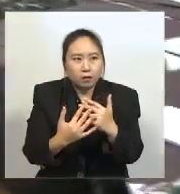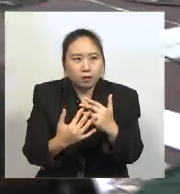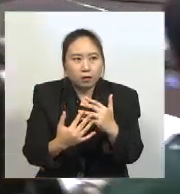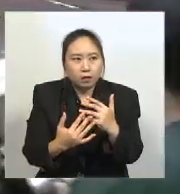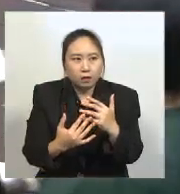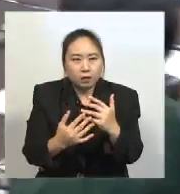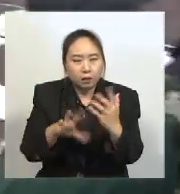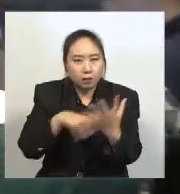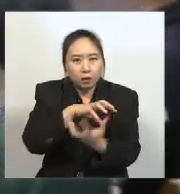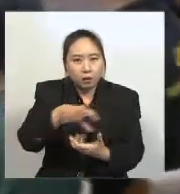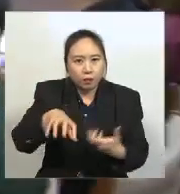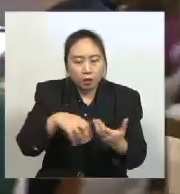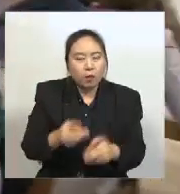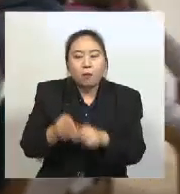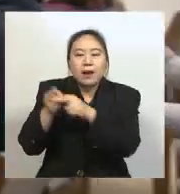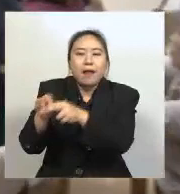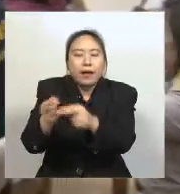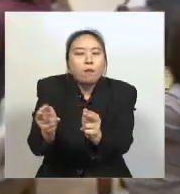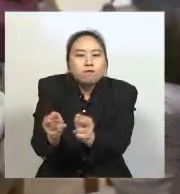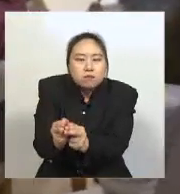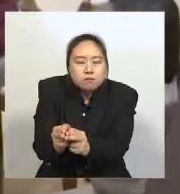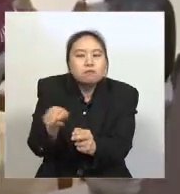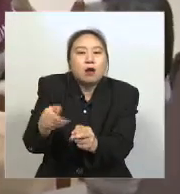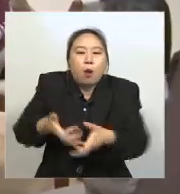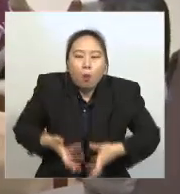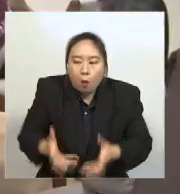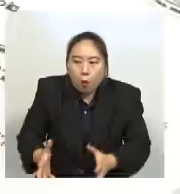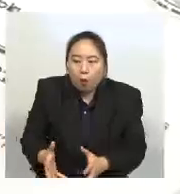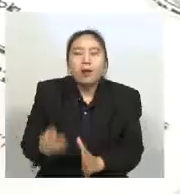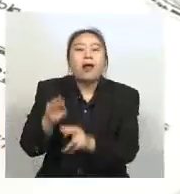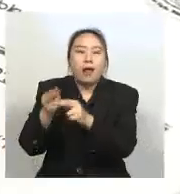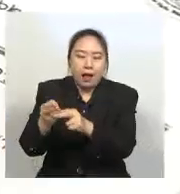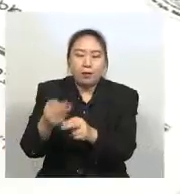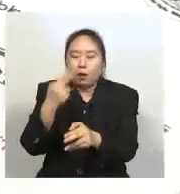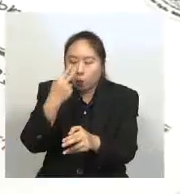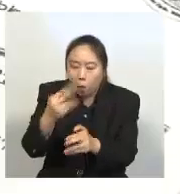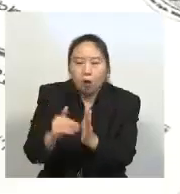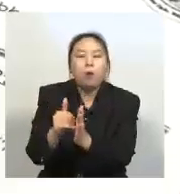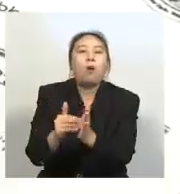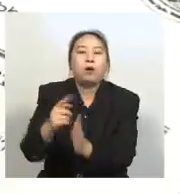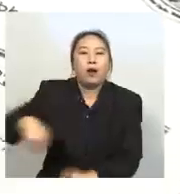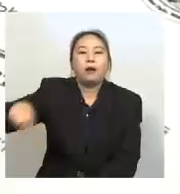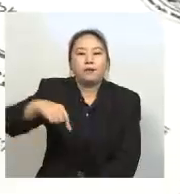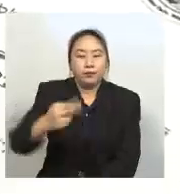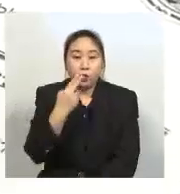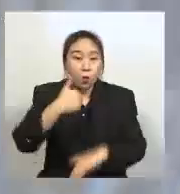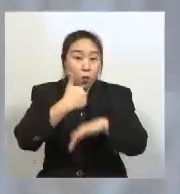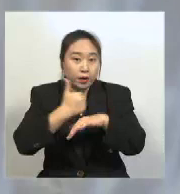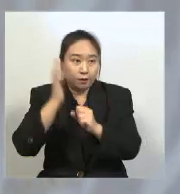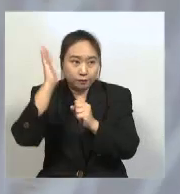ที่เกิดมาจากการผสมพันธุ์กันเองค่ะไปฟังเสียงหัวหน้ากลุ่มงานจัดการสุขภาพสัตว์ป่าค่ะ